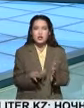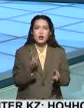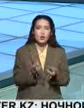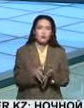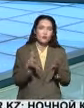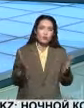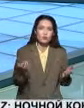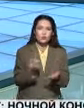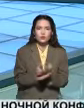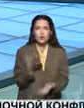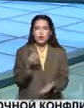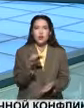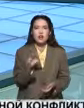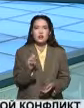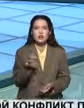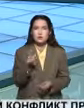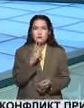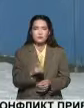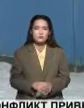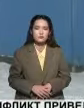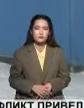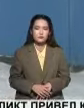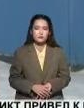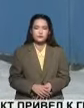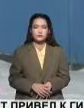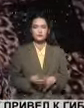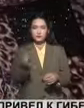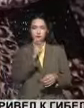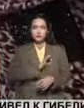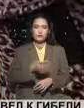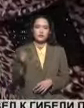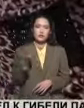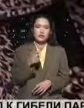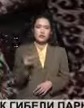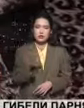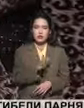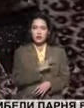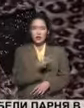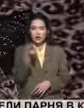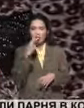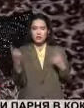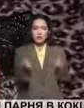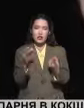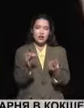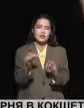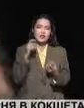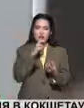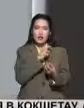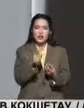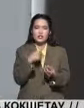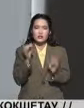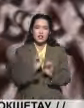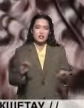дорогое удовольствие. Раиса Маргунова продолжит тему. Использование газовых баллонов – дело привычки и экономии, рассказывает